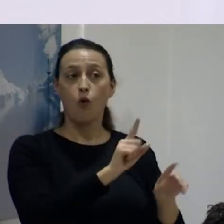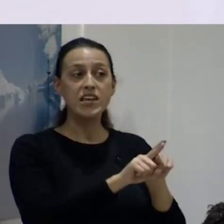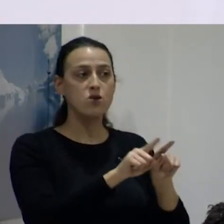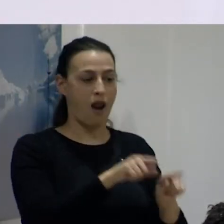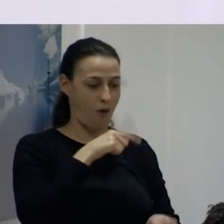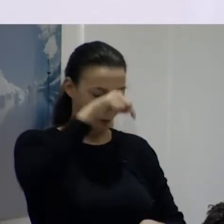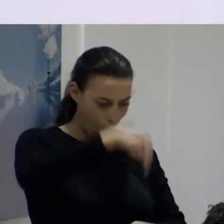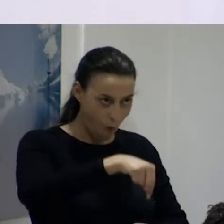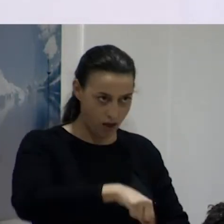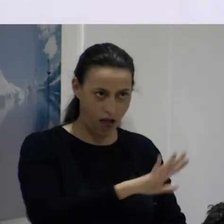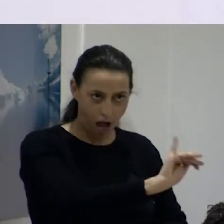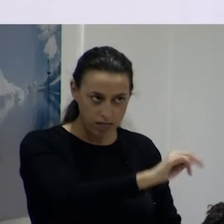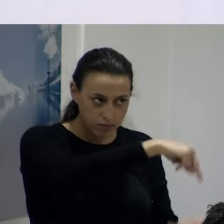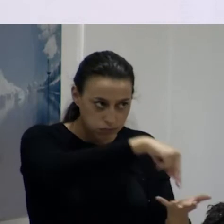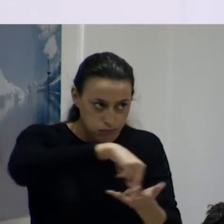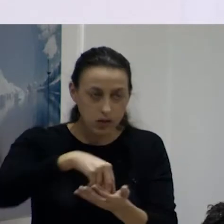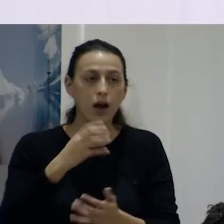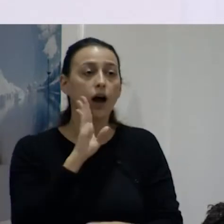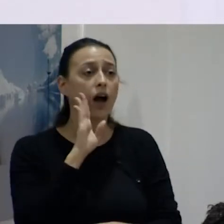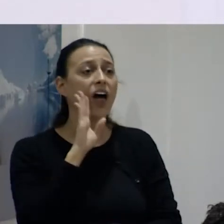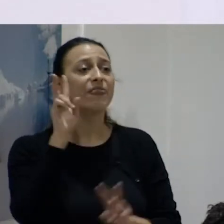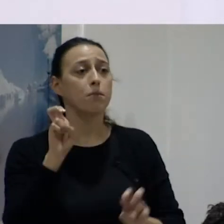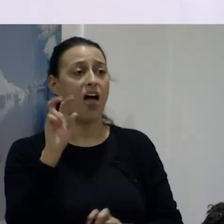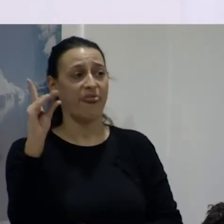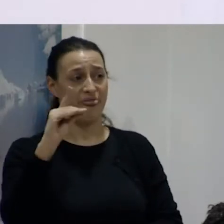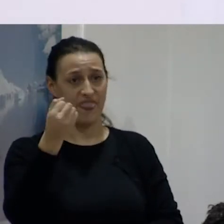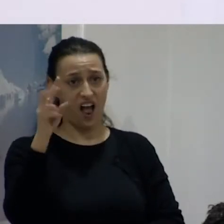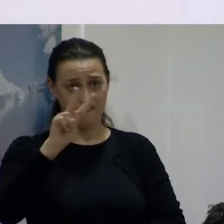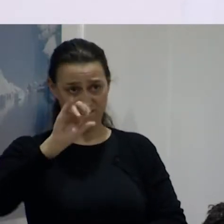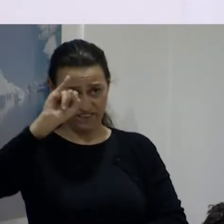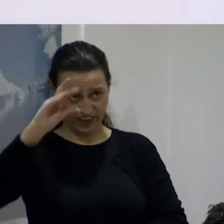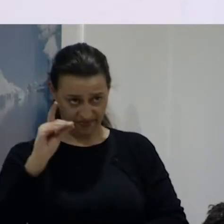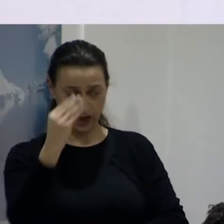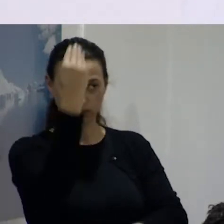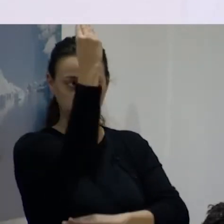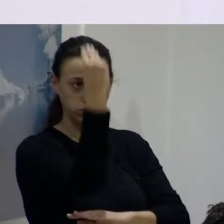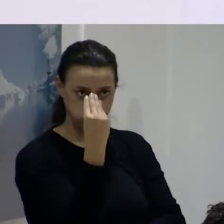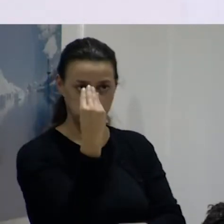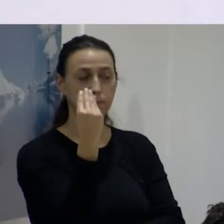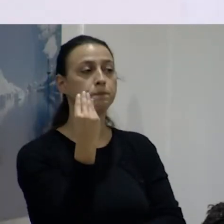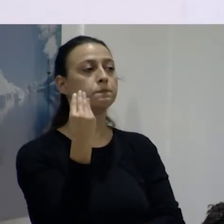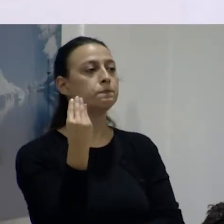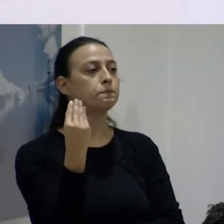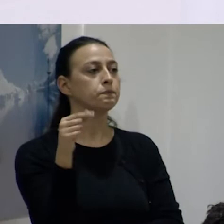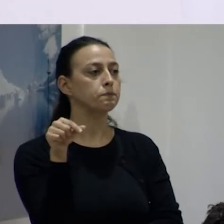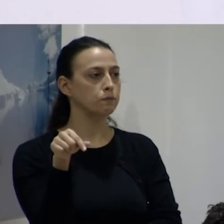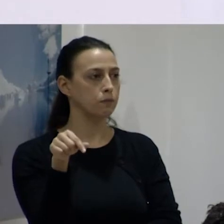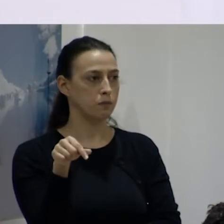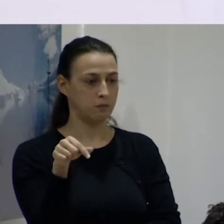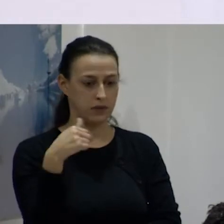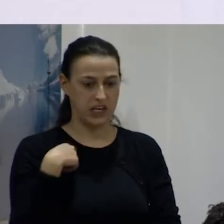d'avui. El David de Miquel Àngel ha estat vist directament i en